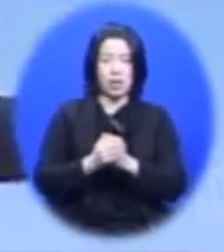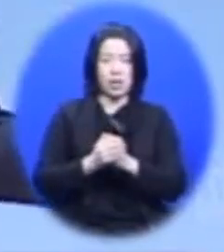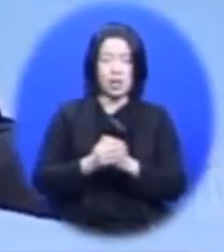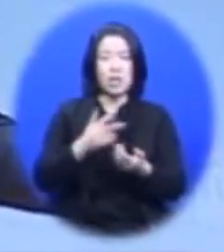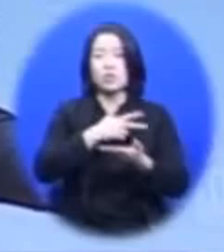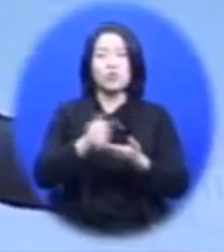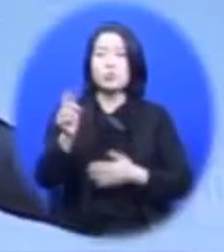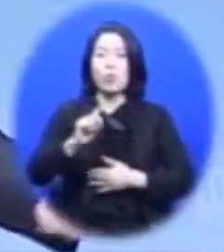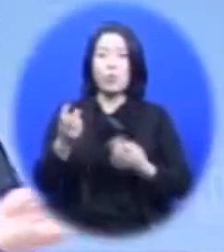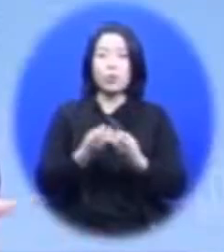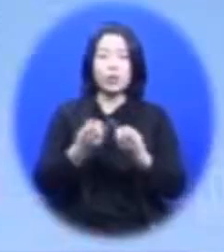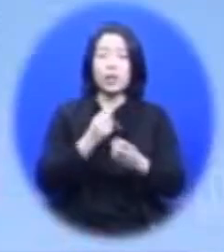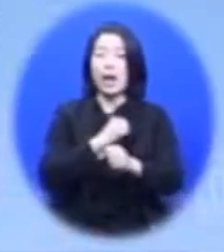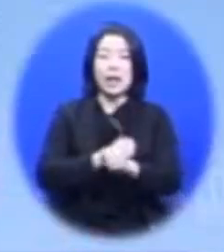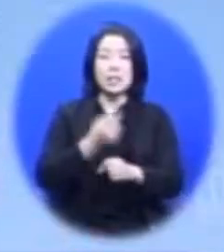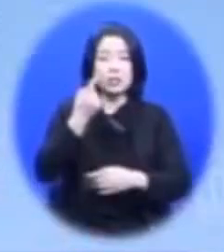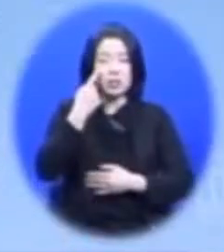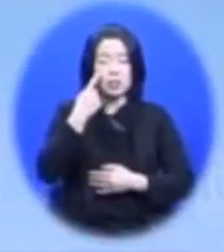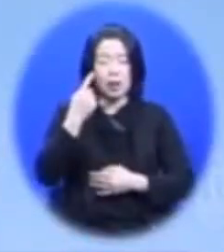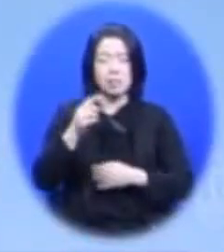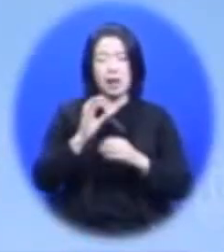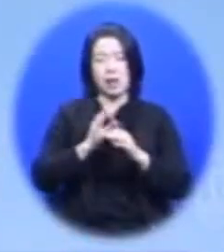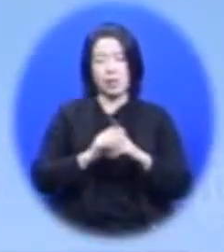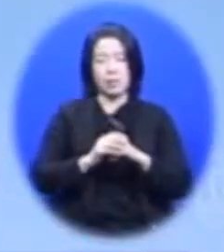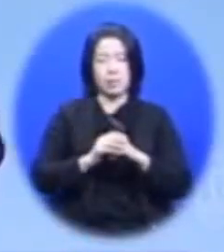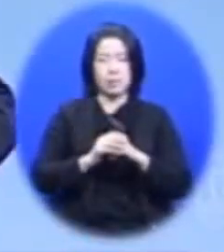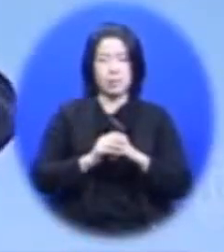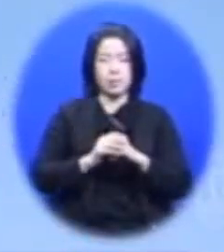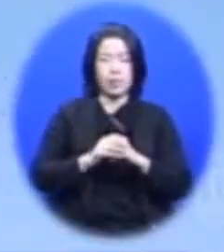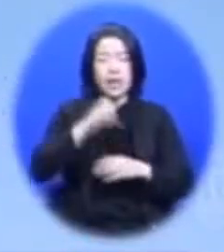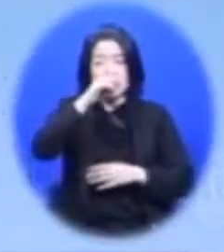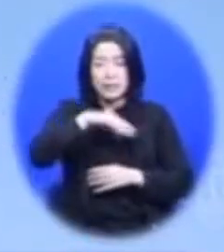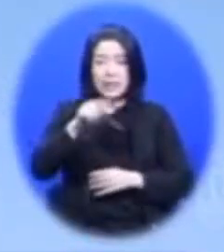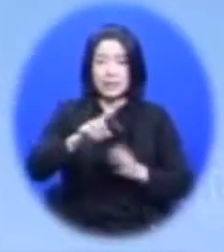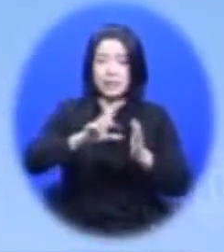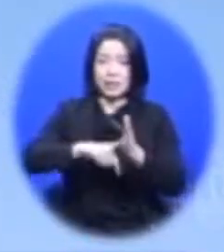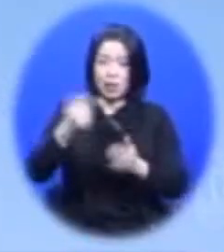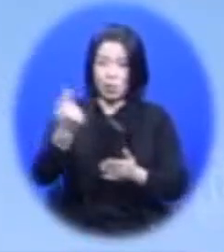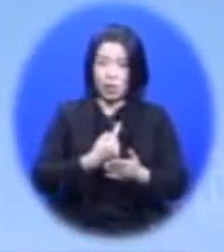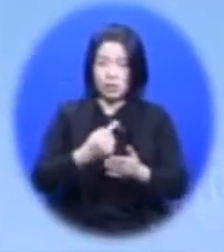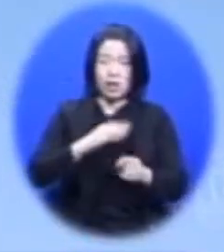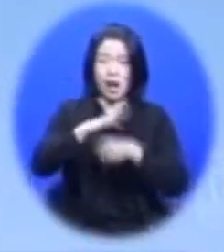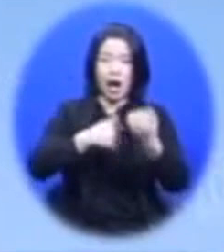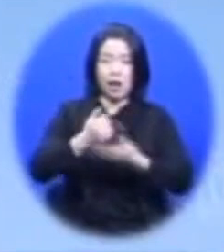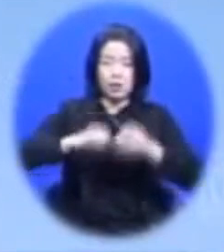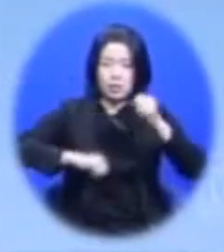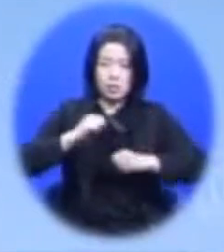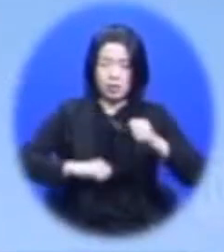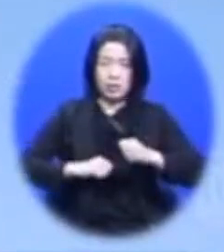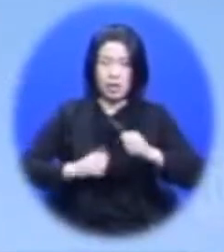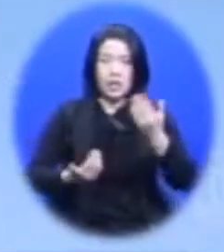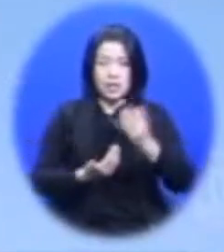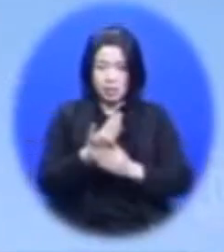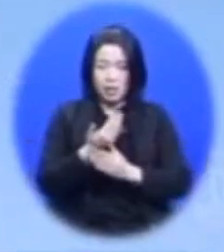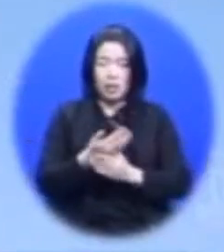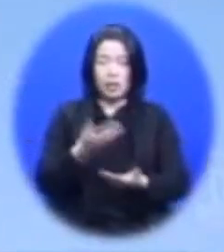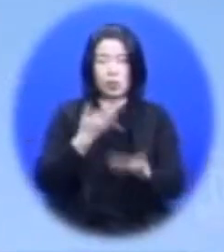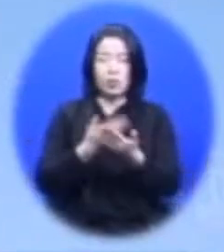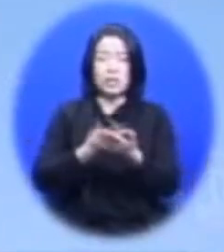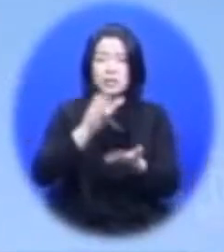주님이 어떻게 하시는지를 한번 보시란 말입니다. 그냥 그 시간에 와서 하나님의 역사가 일어나기를 구하지